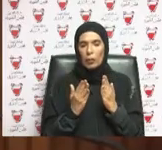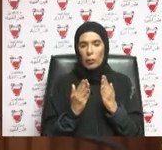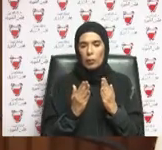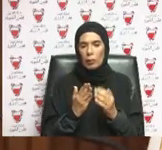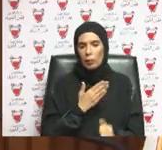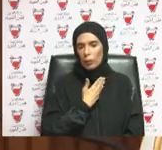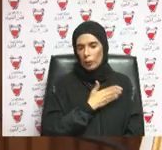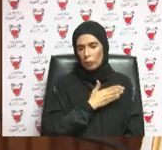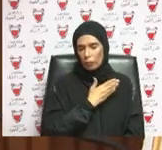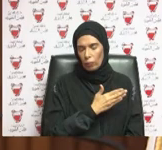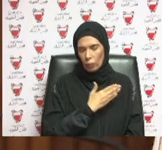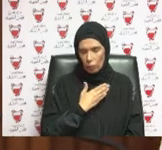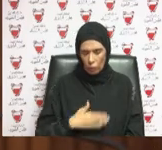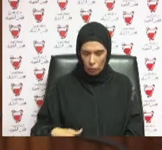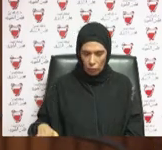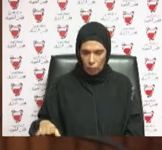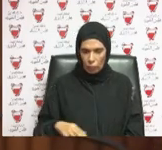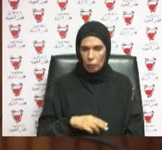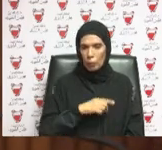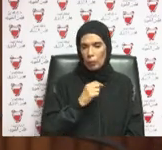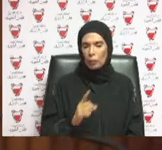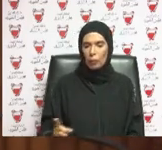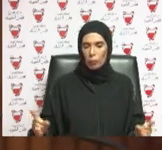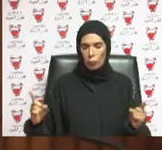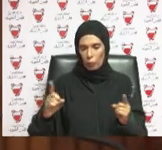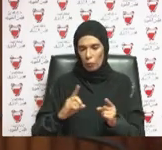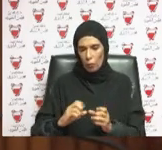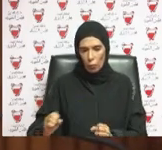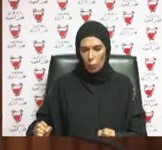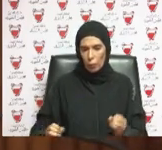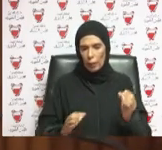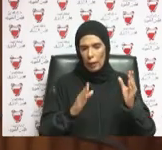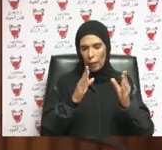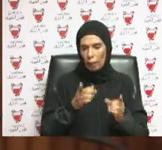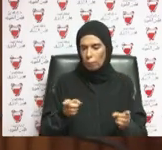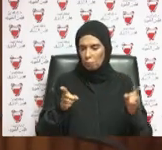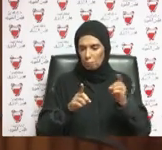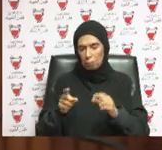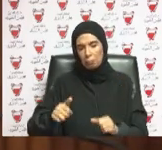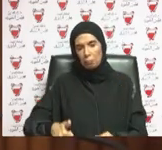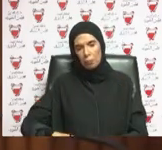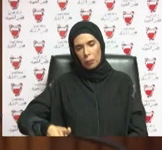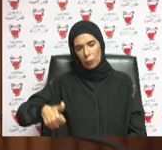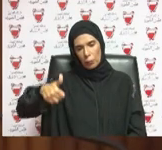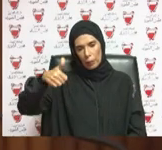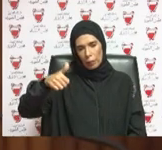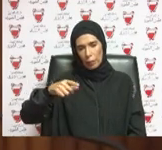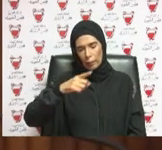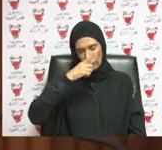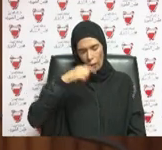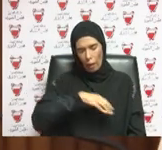له ويرحمه، وأن يبدله دارا خيرا من داره، وأهلا خيرا من أهله، وأن يجبر مصابنا